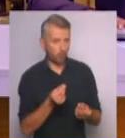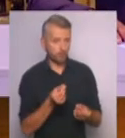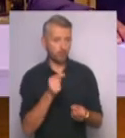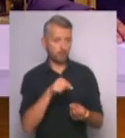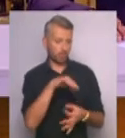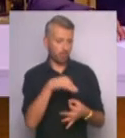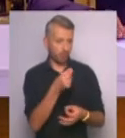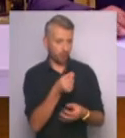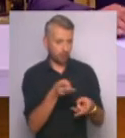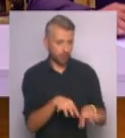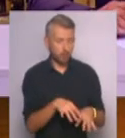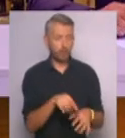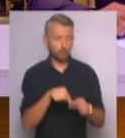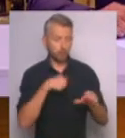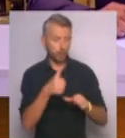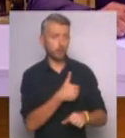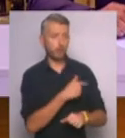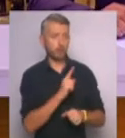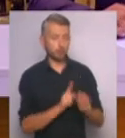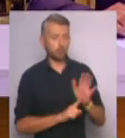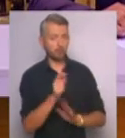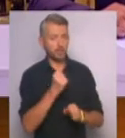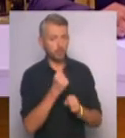от хотілося, щоб все-таки розпочалися роботи по